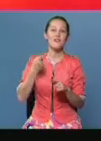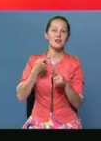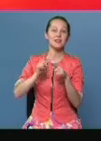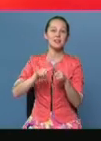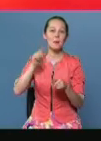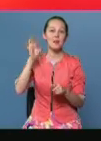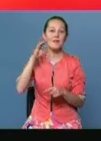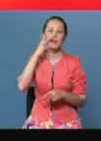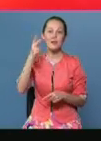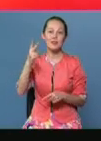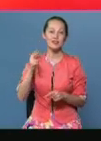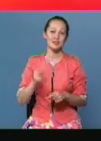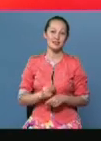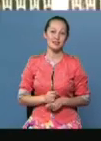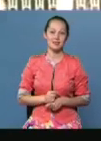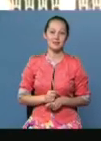расскажут наши журналисты.